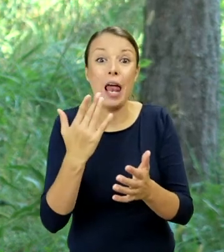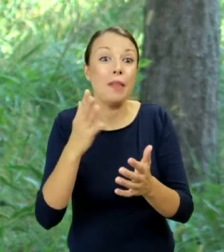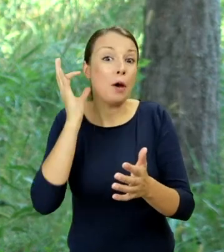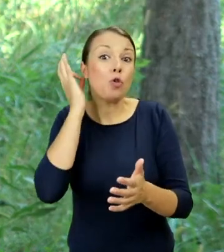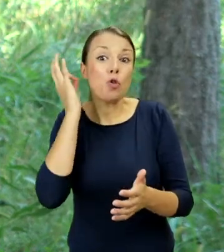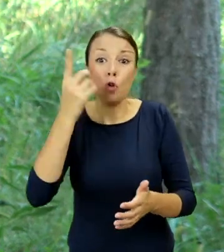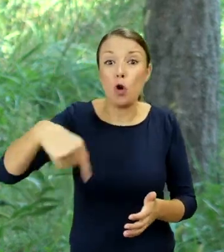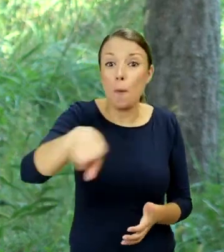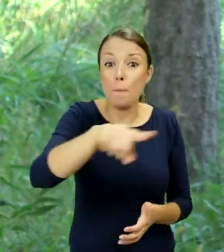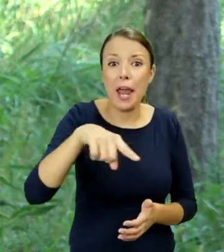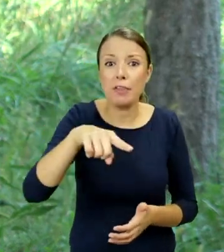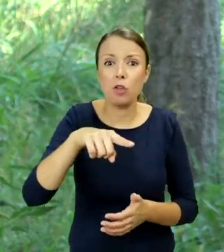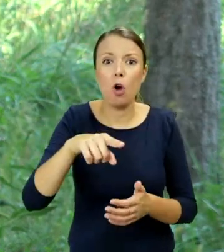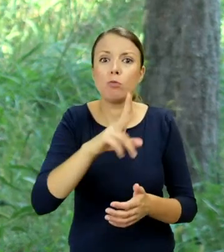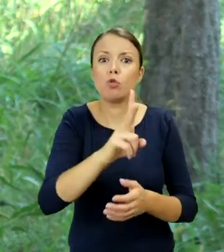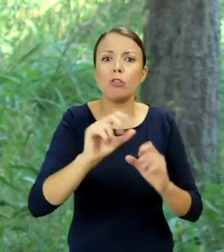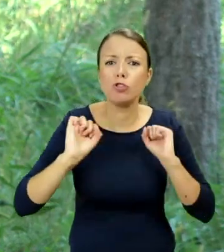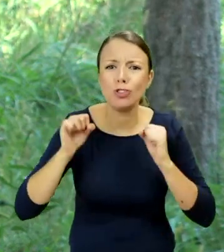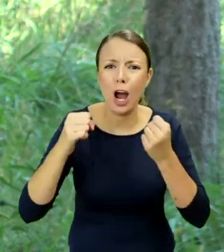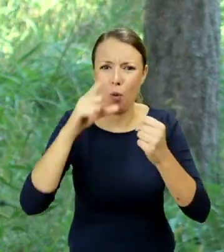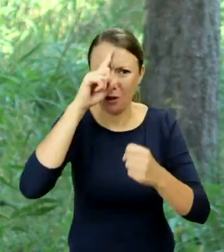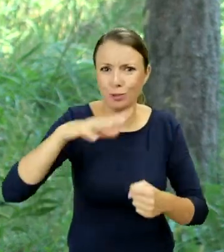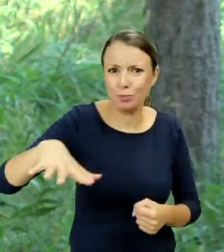kobietom, tym działaczkom